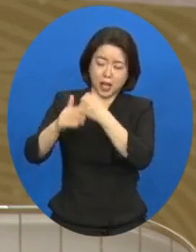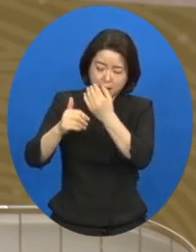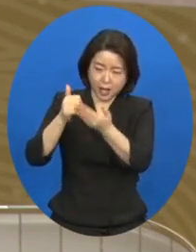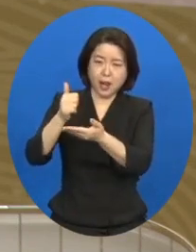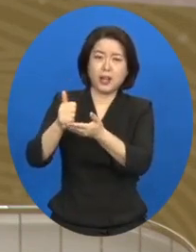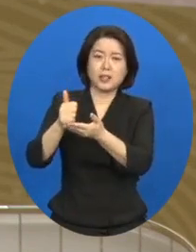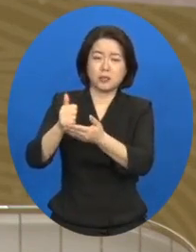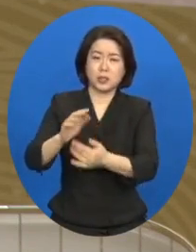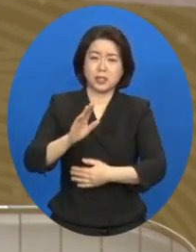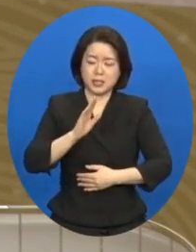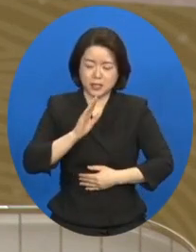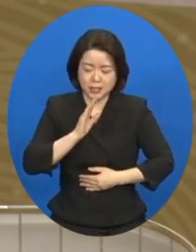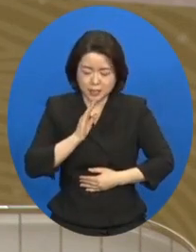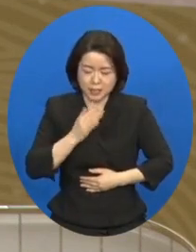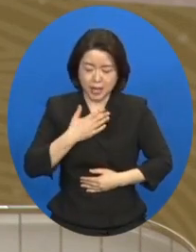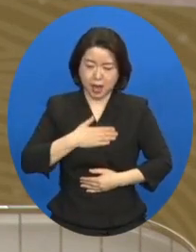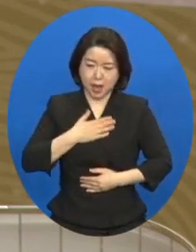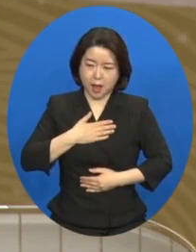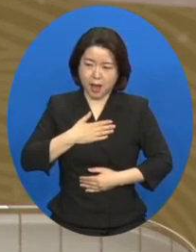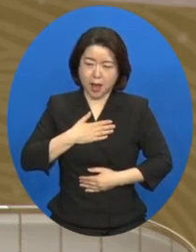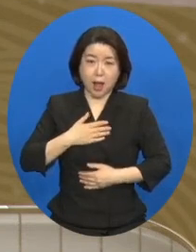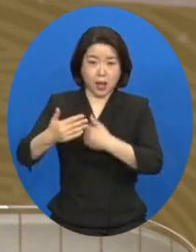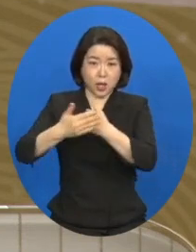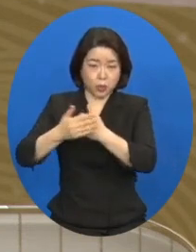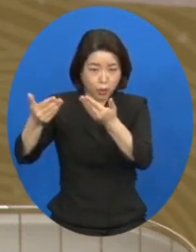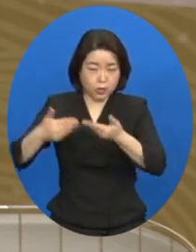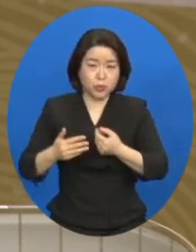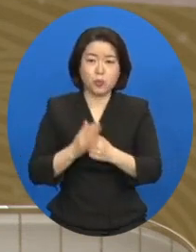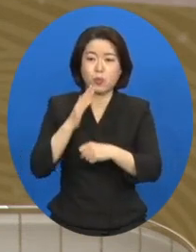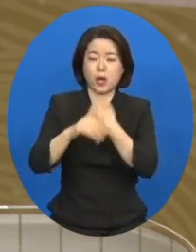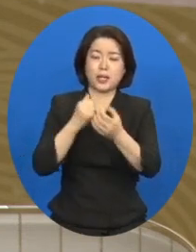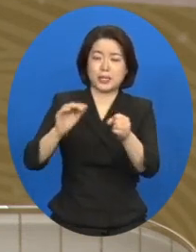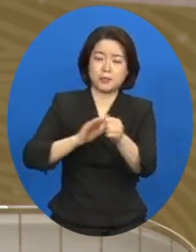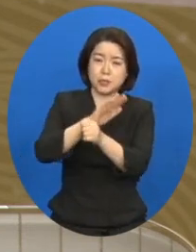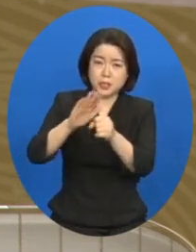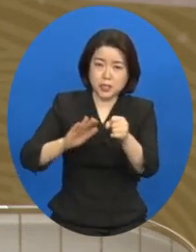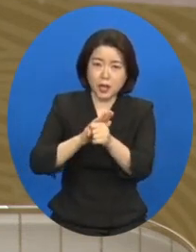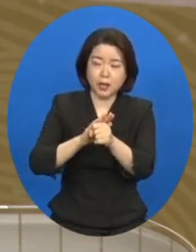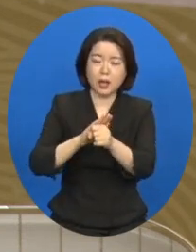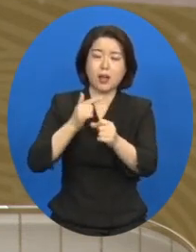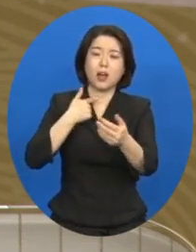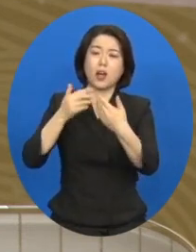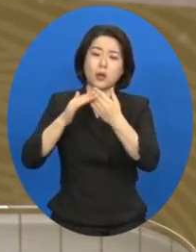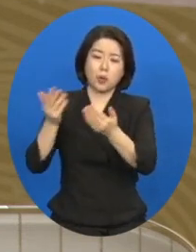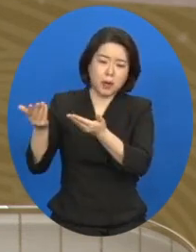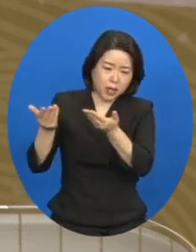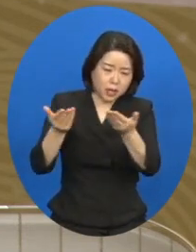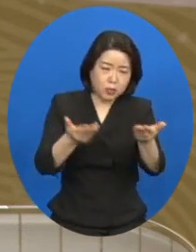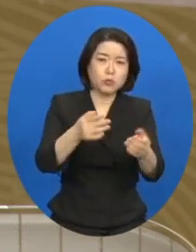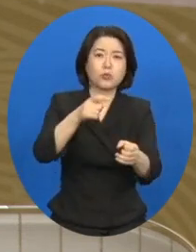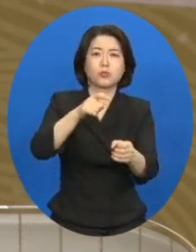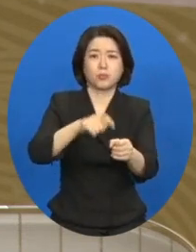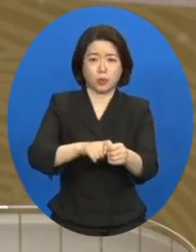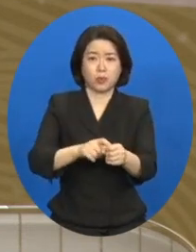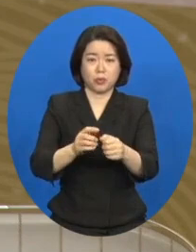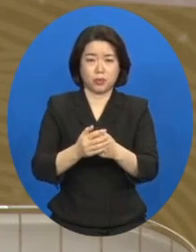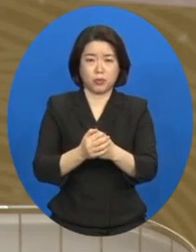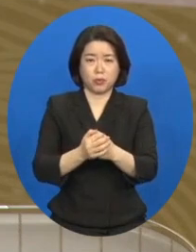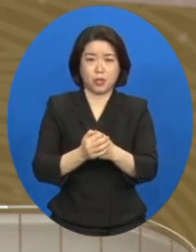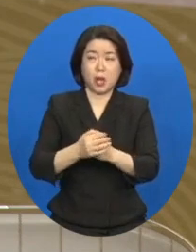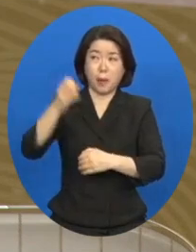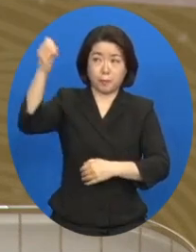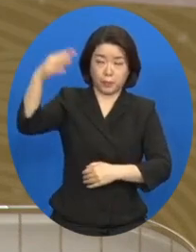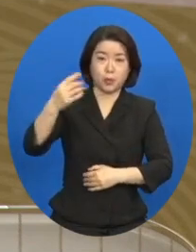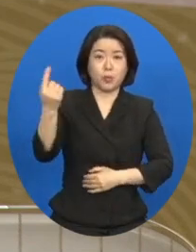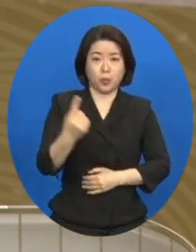하나님을 진짜 알게 하고 하나님의 사랑을 경험하게 해주기 위해서